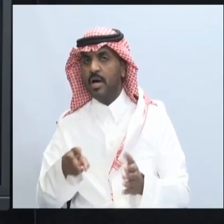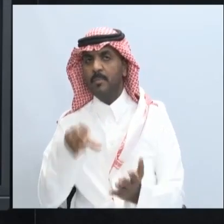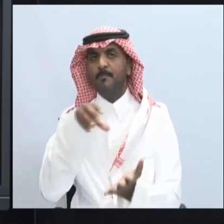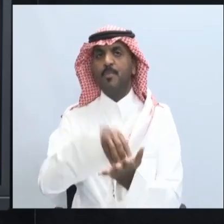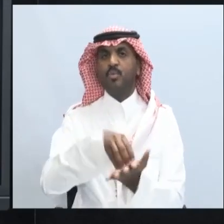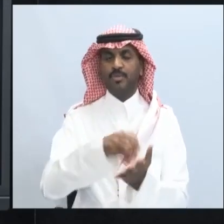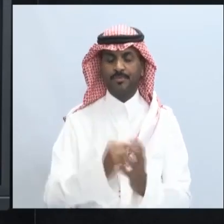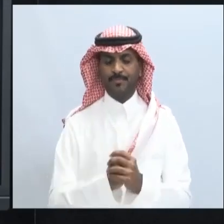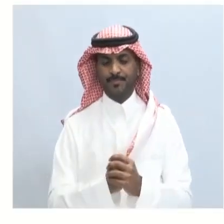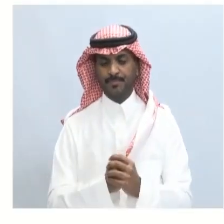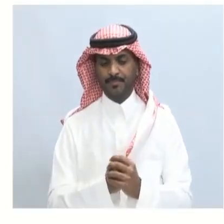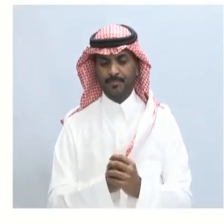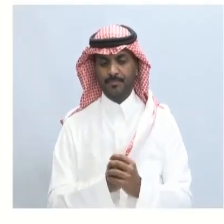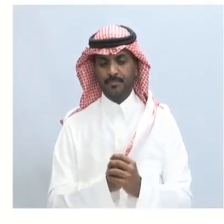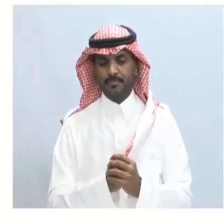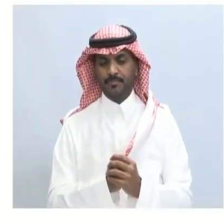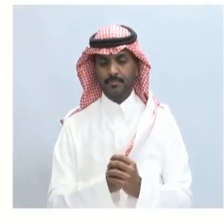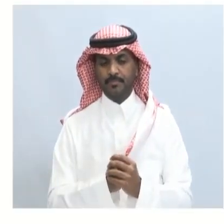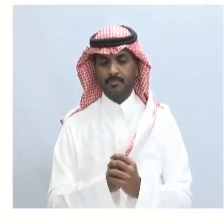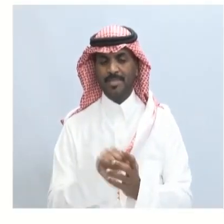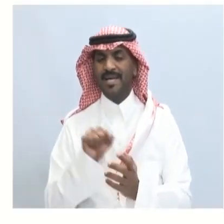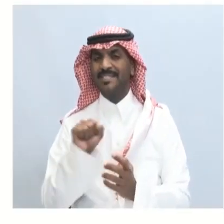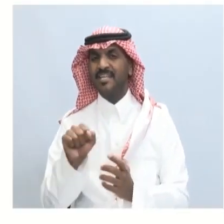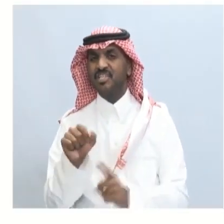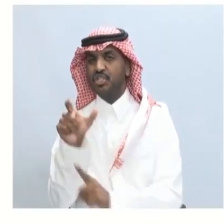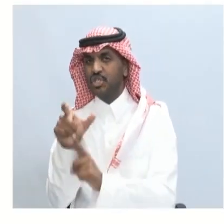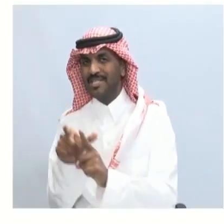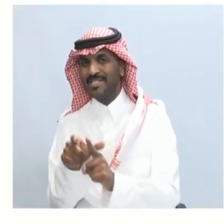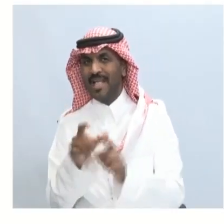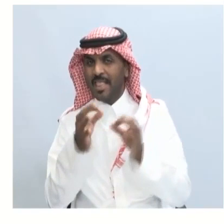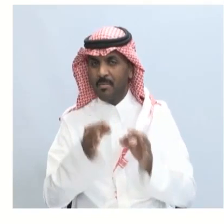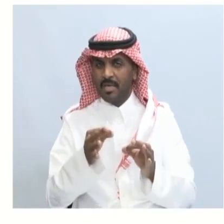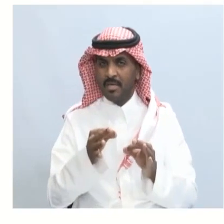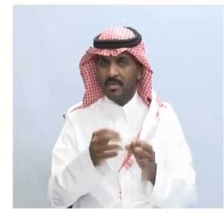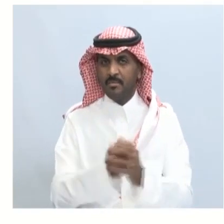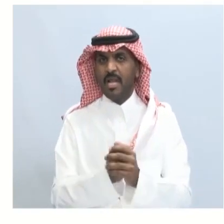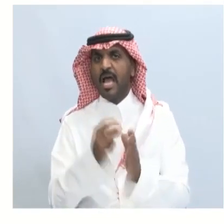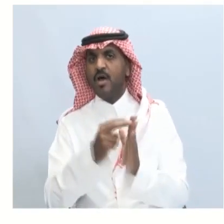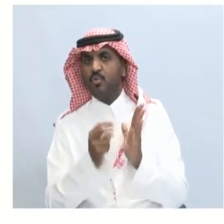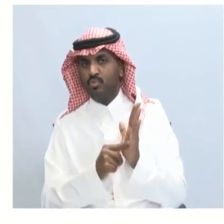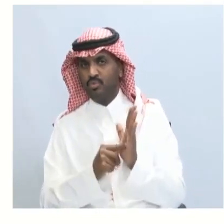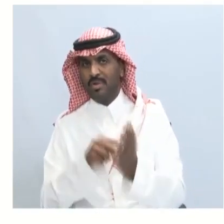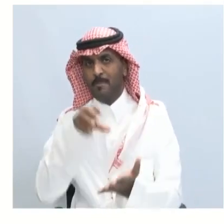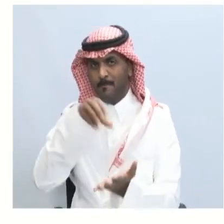انواع الموطن فاذا من خصائص الشخص الطبيعي من الناحيه القانونيه ما هو